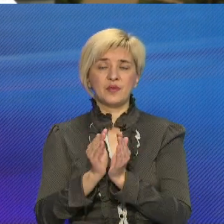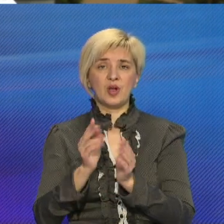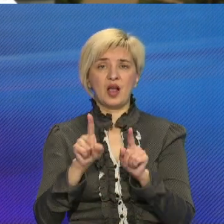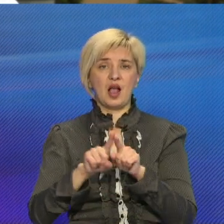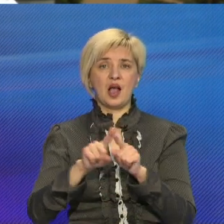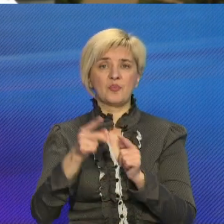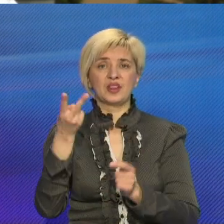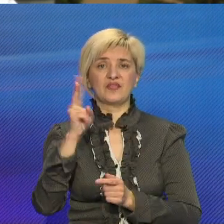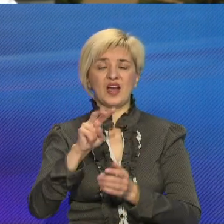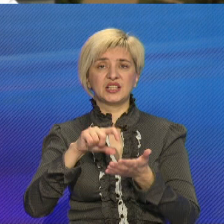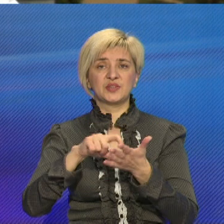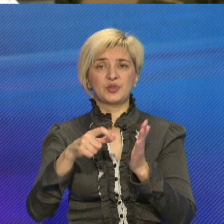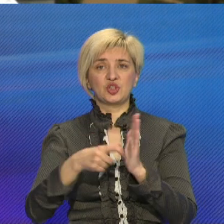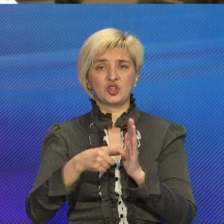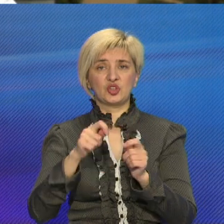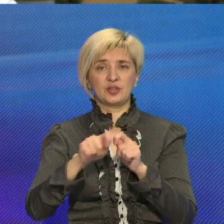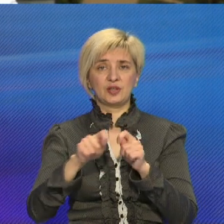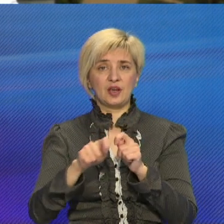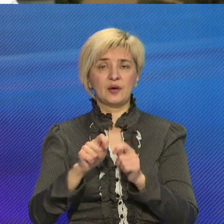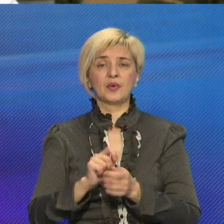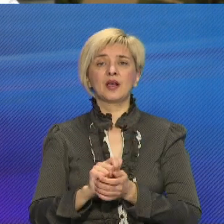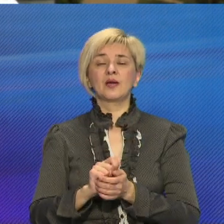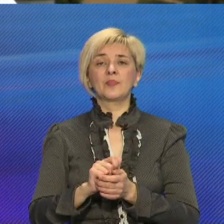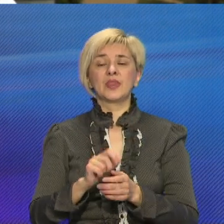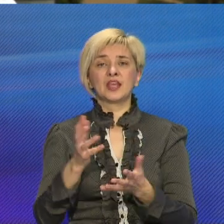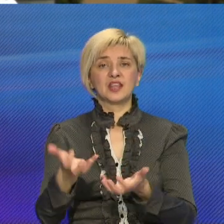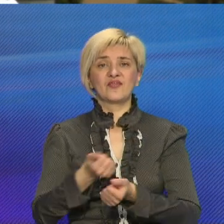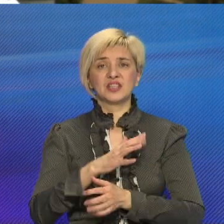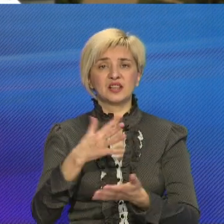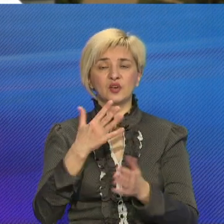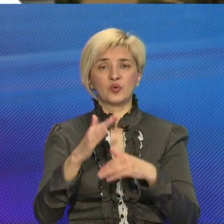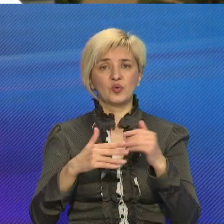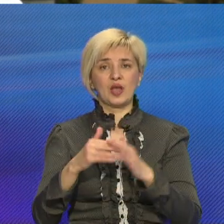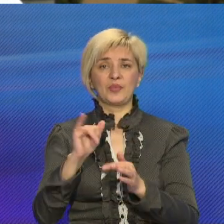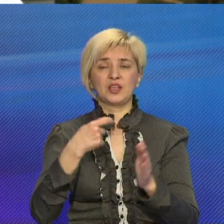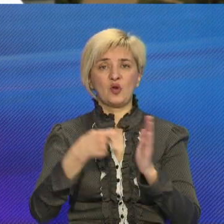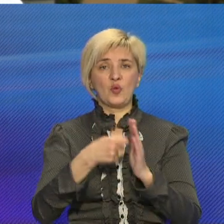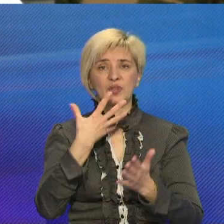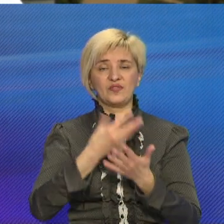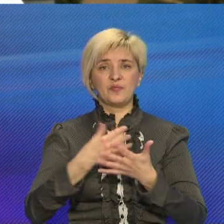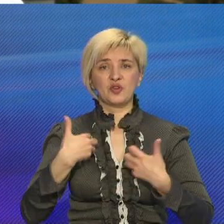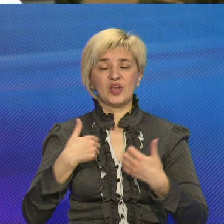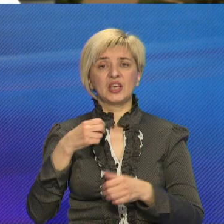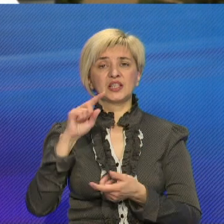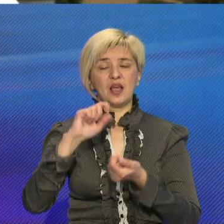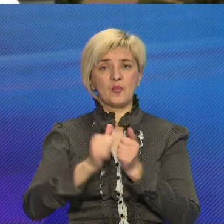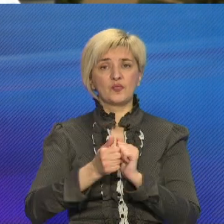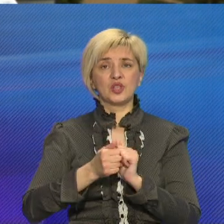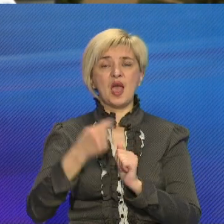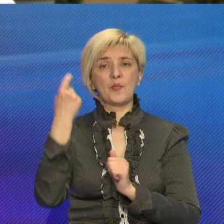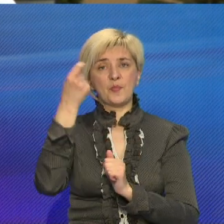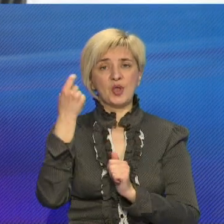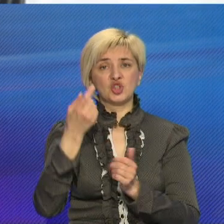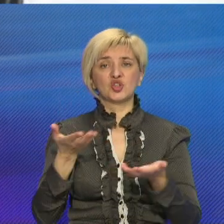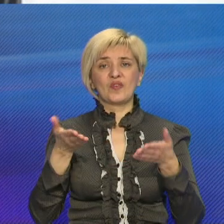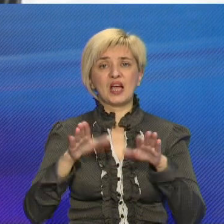спичечных коробка. Ни в коем случае не брать руками, не скармливать своим животным. И помнить, что бешенство все-таки остается